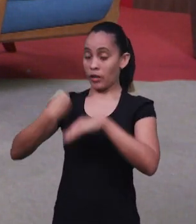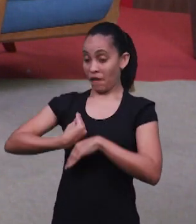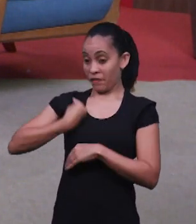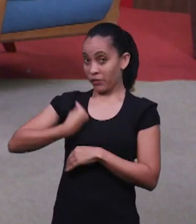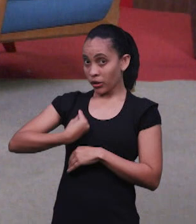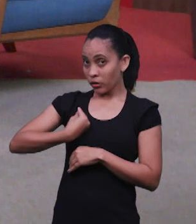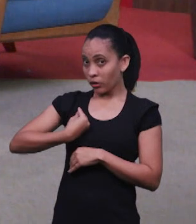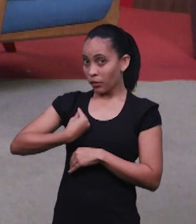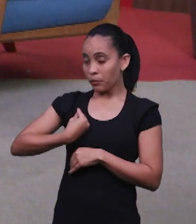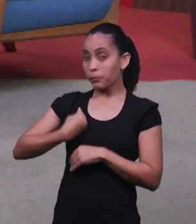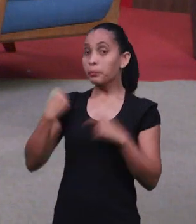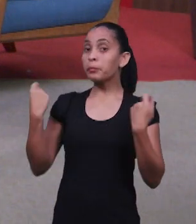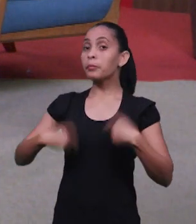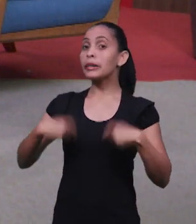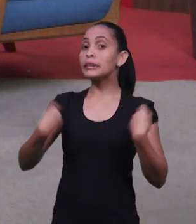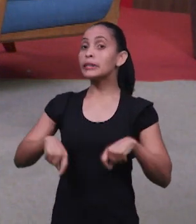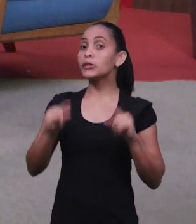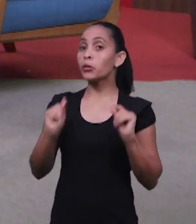elle doit être